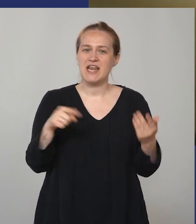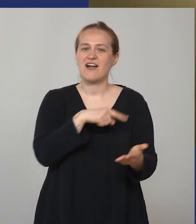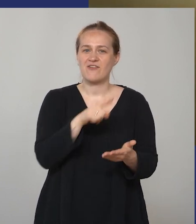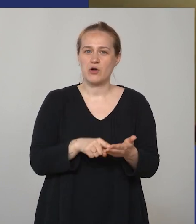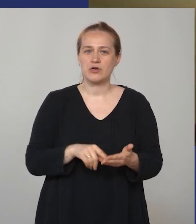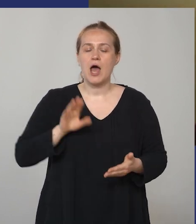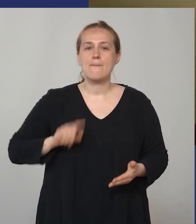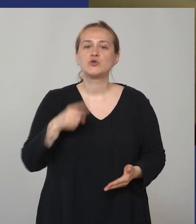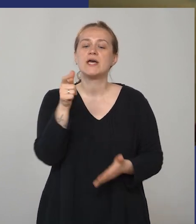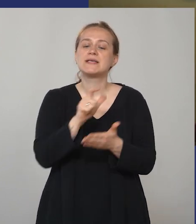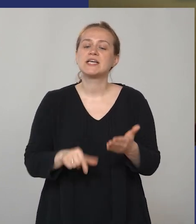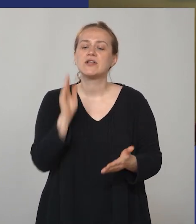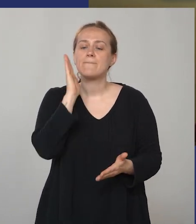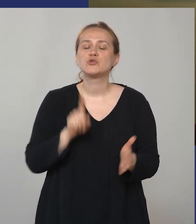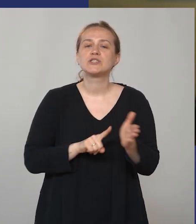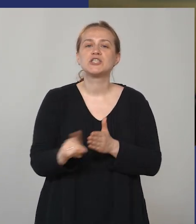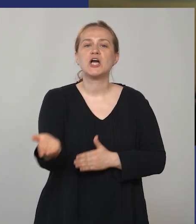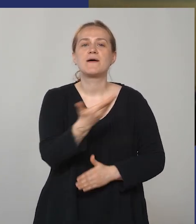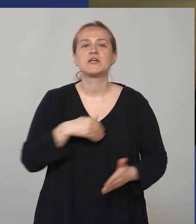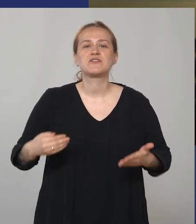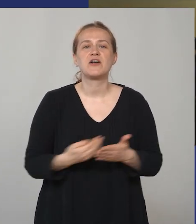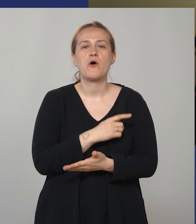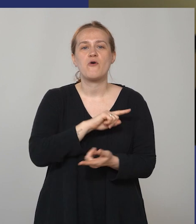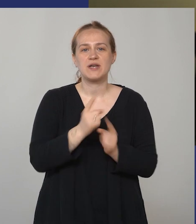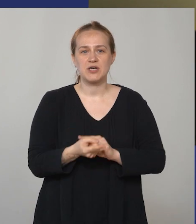будет началом нашего нового преображения.